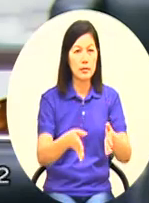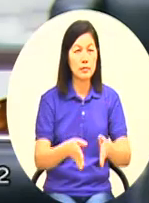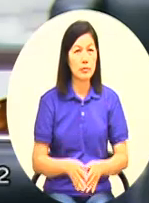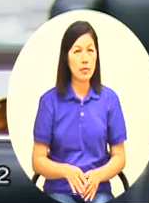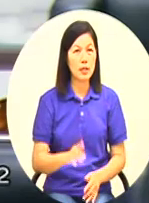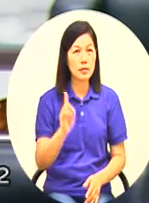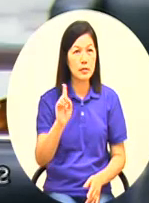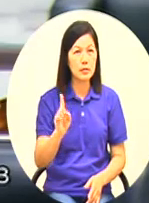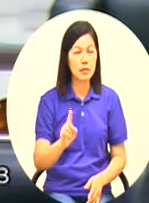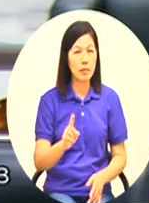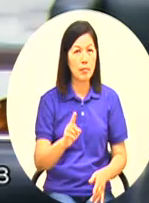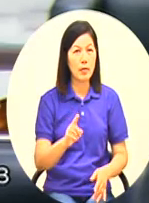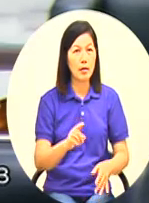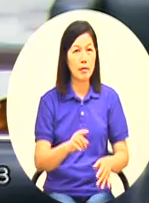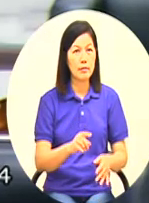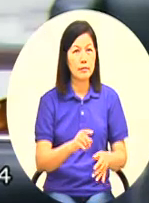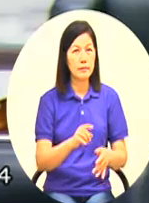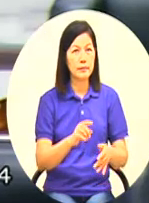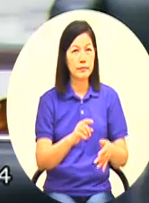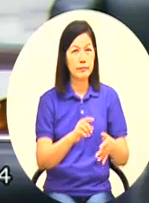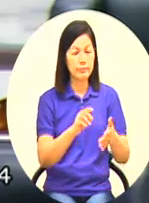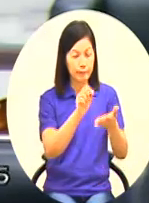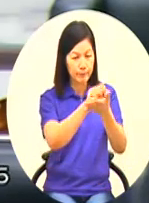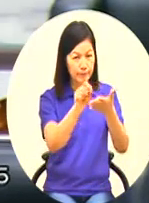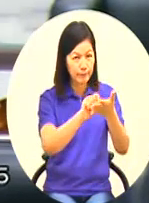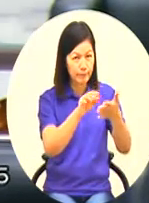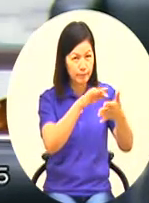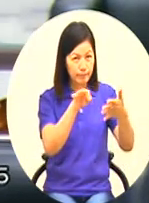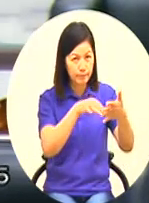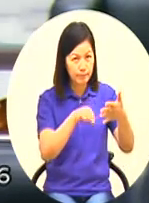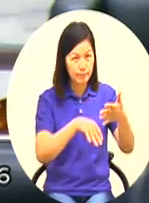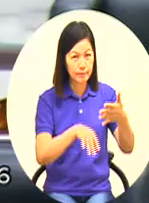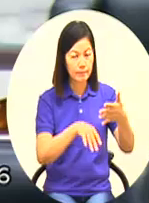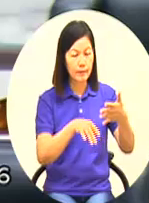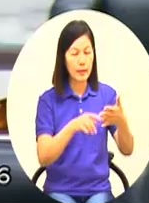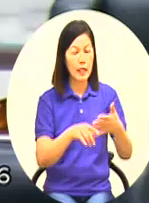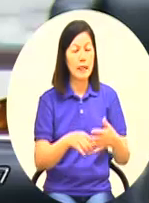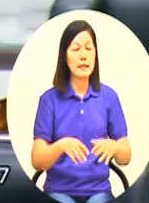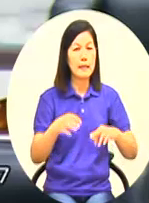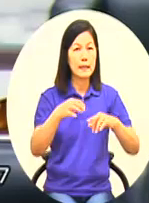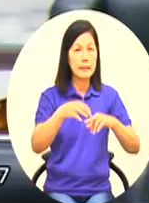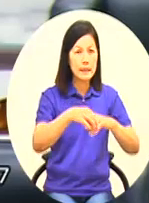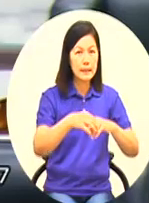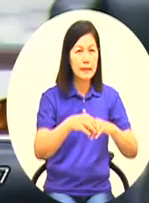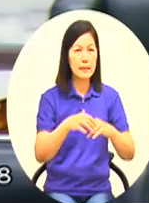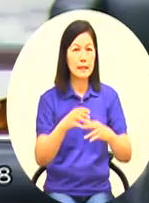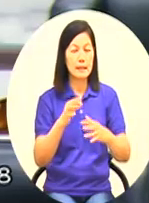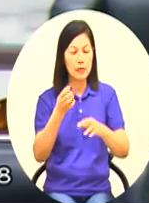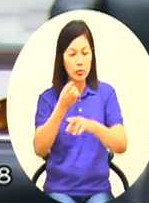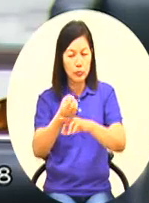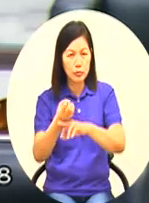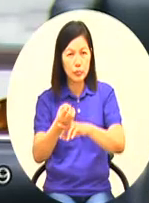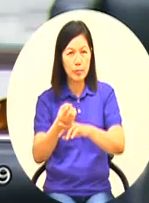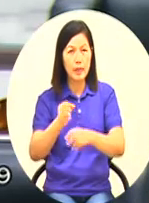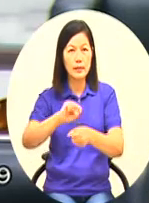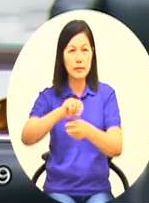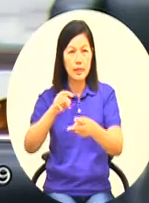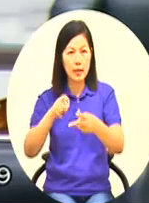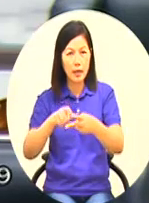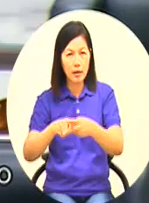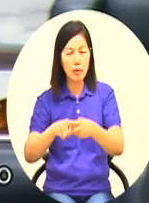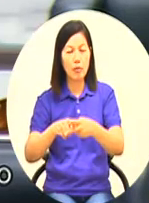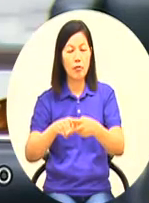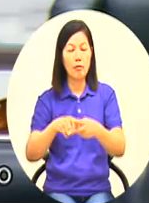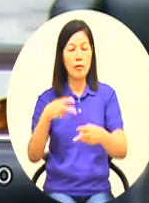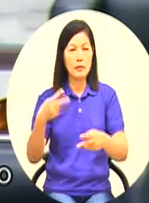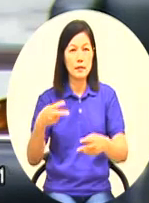下列的行为之行业，那银楼的珠宝买卖或加工，那还有第二